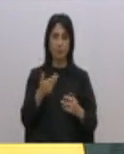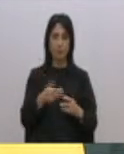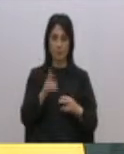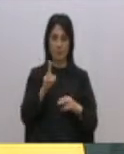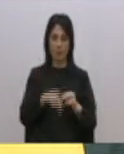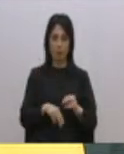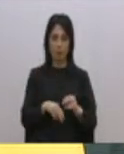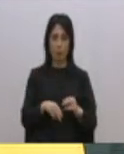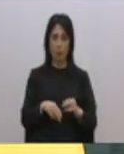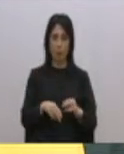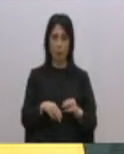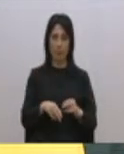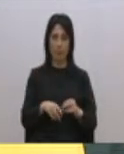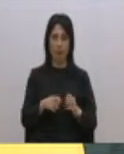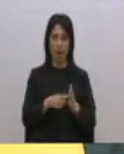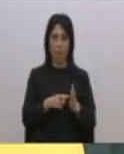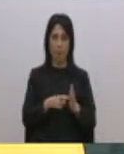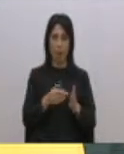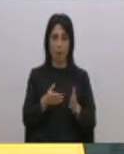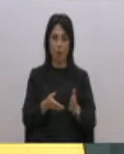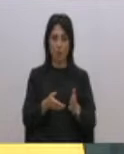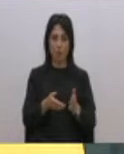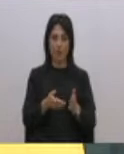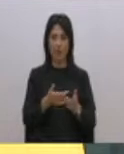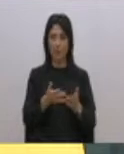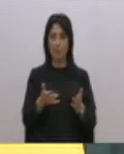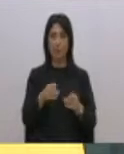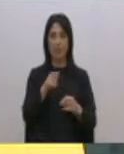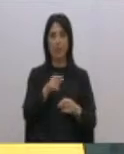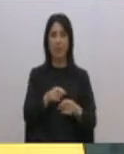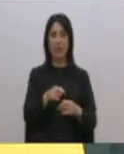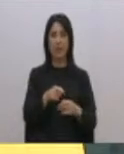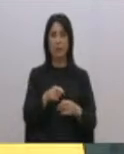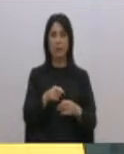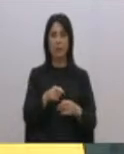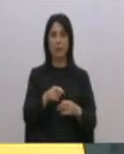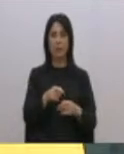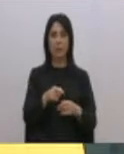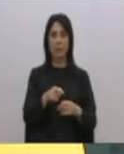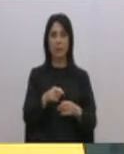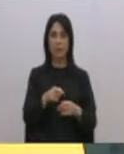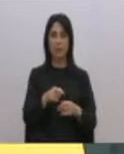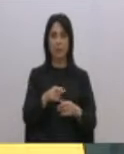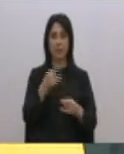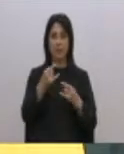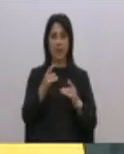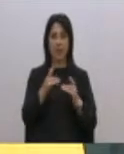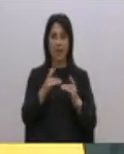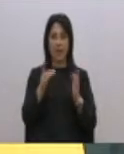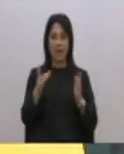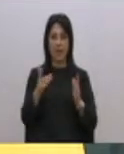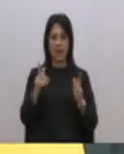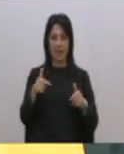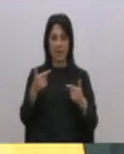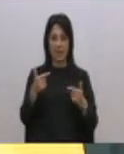ხომ გამოძიება და ასე შემდეგ იქ იგივე ტელეხიდის მეშვეობით